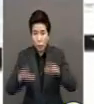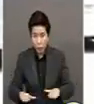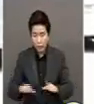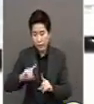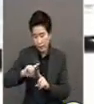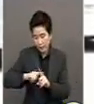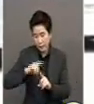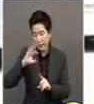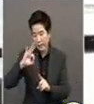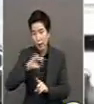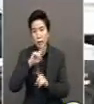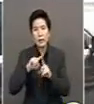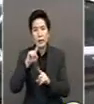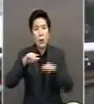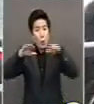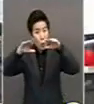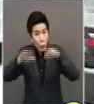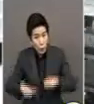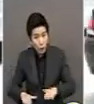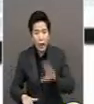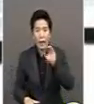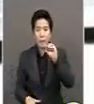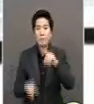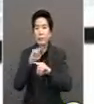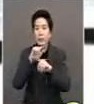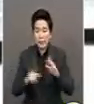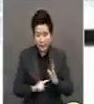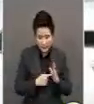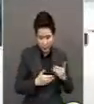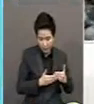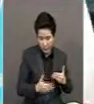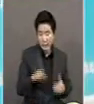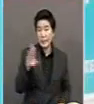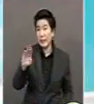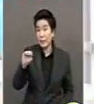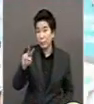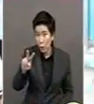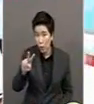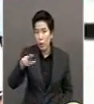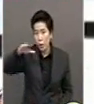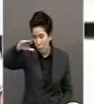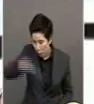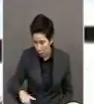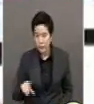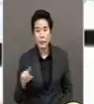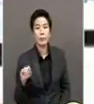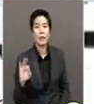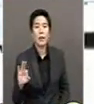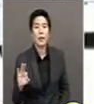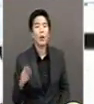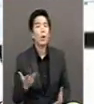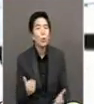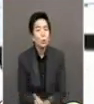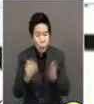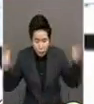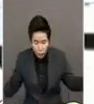กันยายนนี้ 50% จากระยะต้นทางถึงปลายทางที่42บาทเหลือเพียงแค่29บาทเท่านั้นเพื่อเป็นการกระ